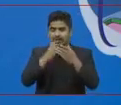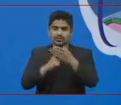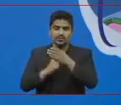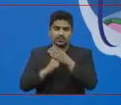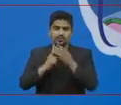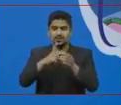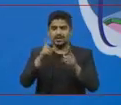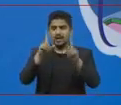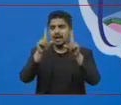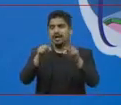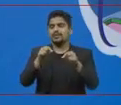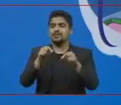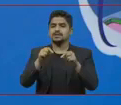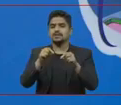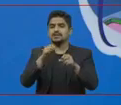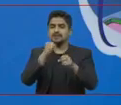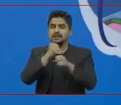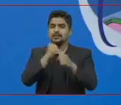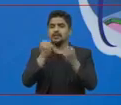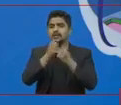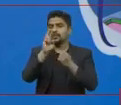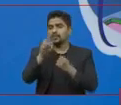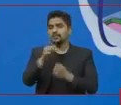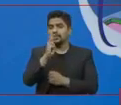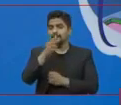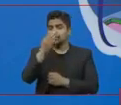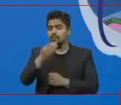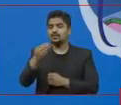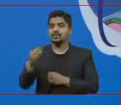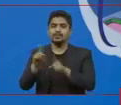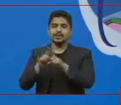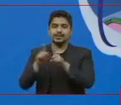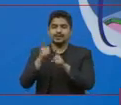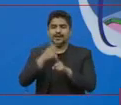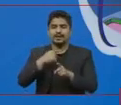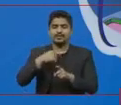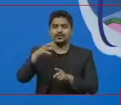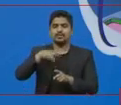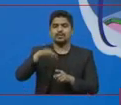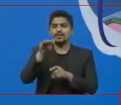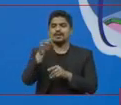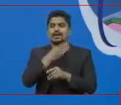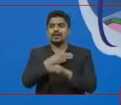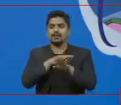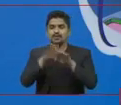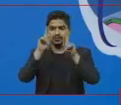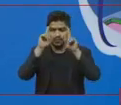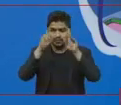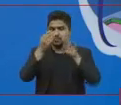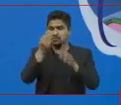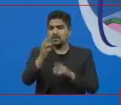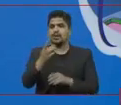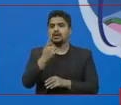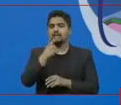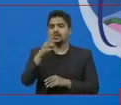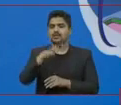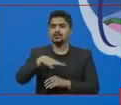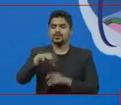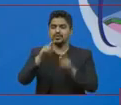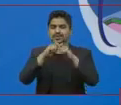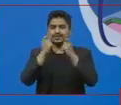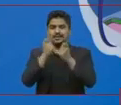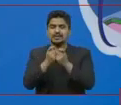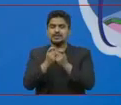लागि आवश्यक कदम चाल्नु नै हुनेछ। यति हुँदाहुँदै पनि हामी सबै नागरिकहरू सचेत भएनौँ भने, सबै क्षेत्र